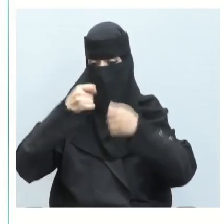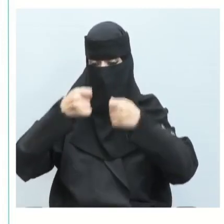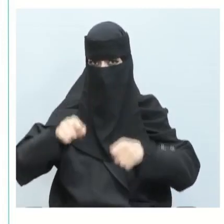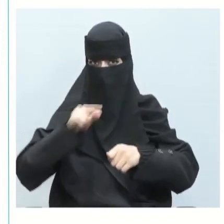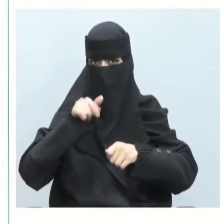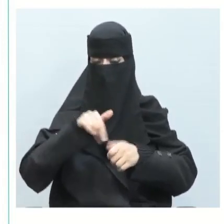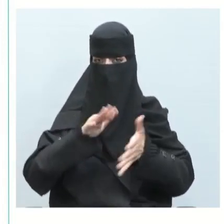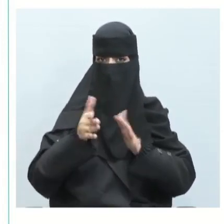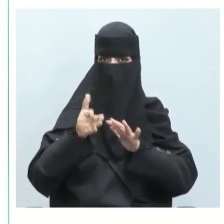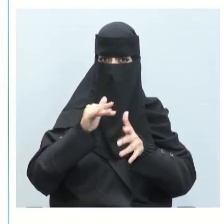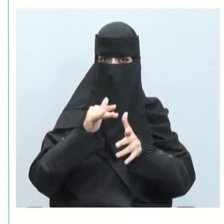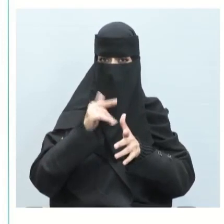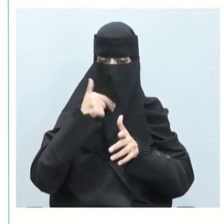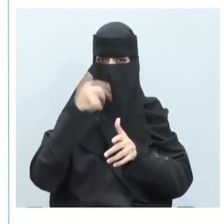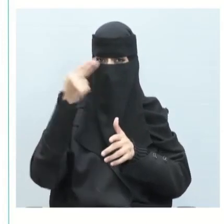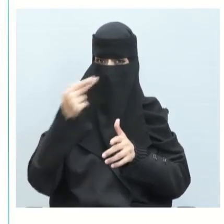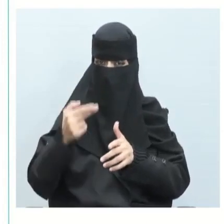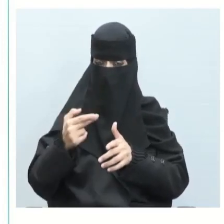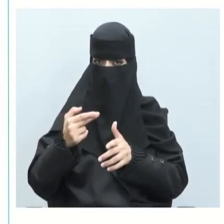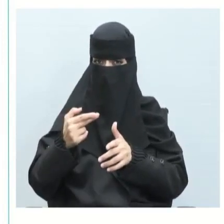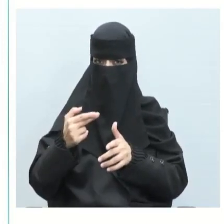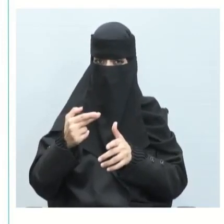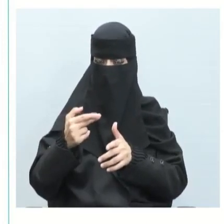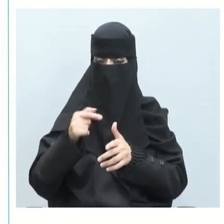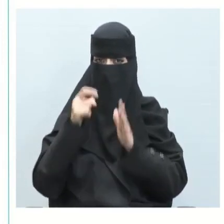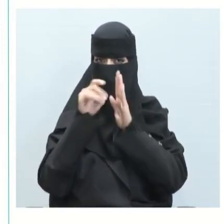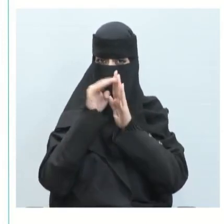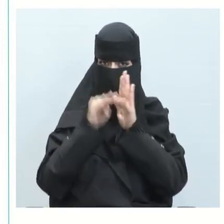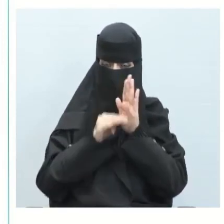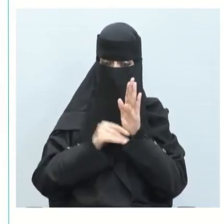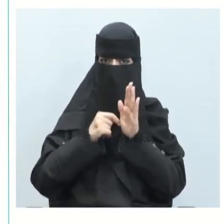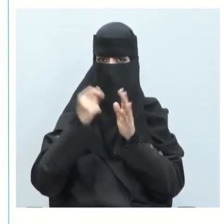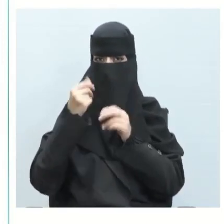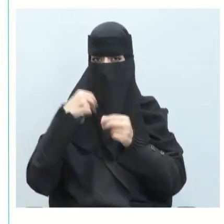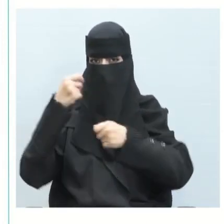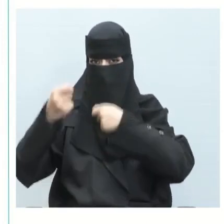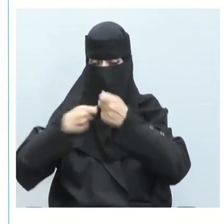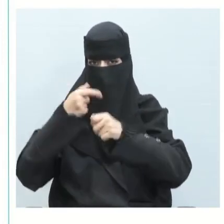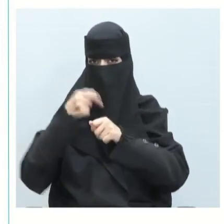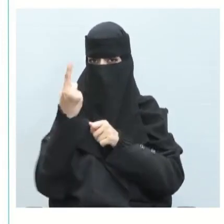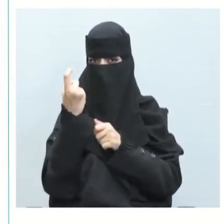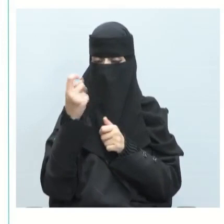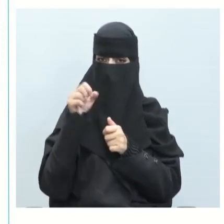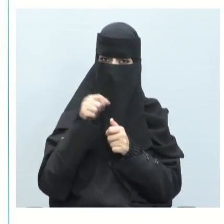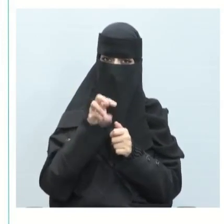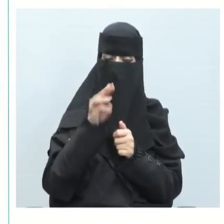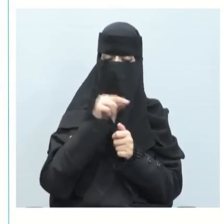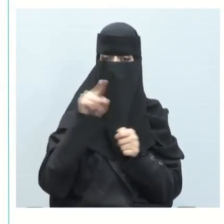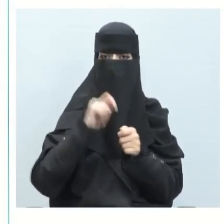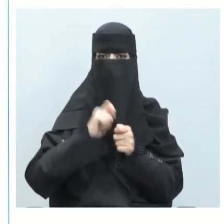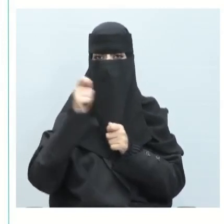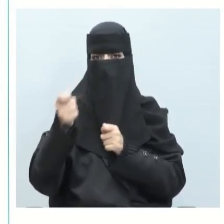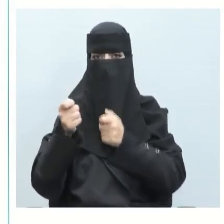بمعنى تم تصميم او تنظيم الفعاليه ب 100000 واتانا ايراد 100000 اذا لا